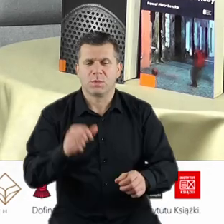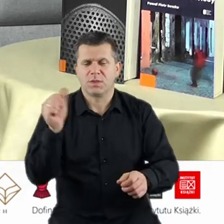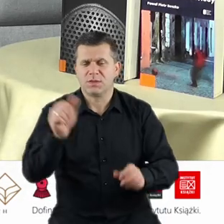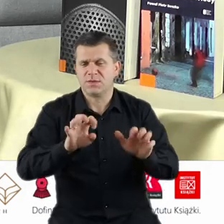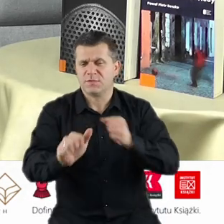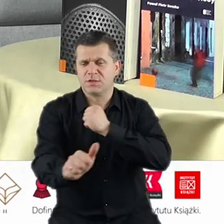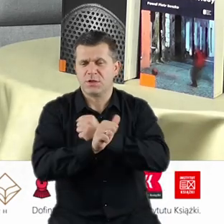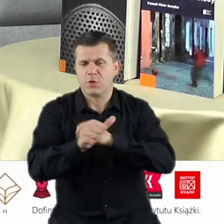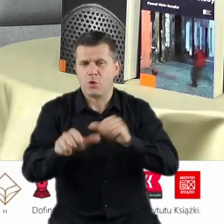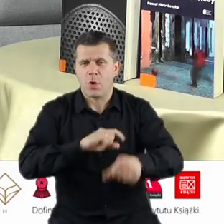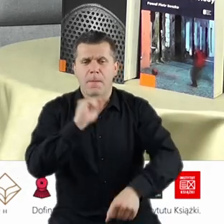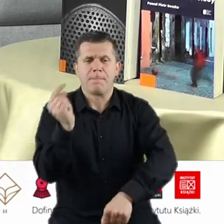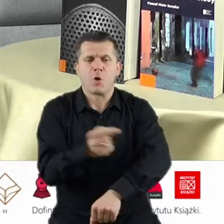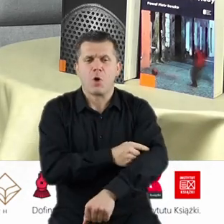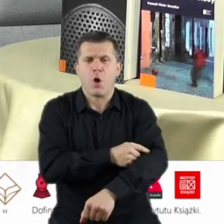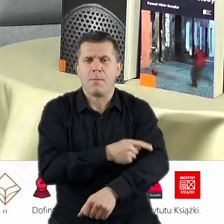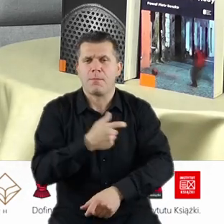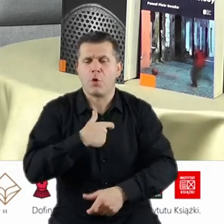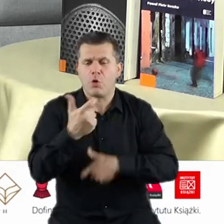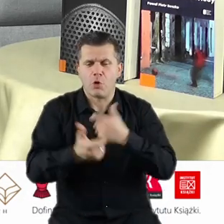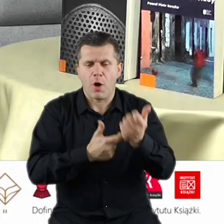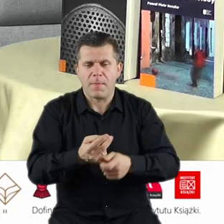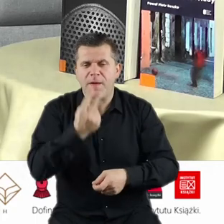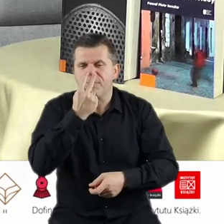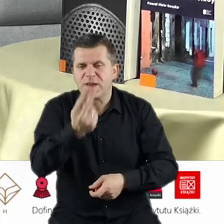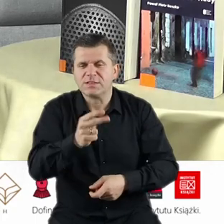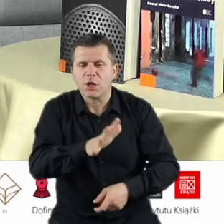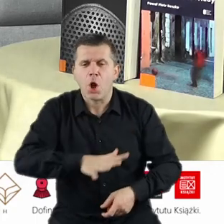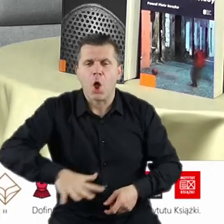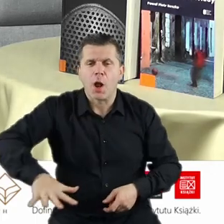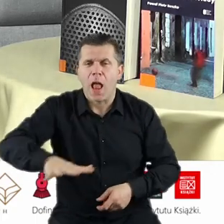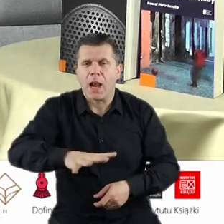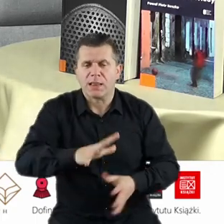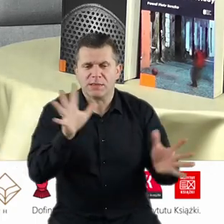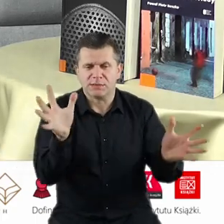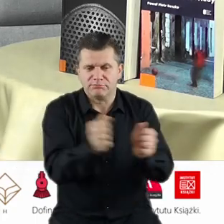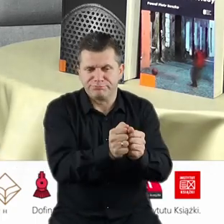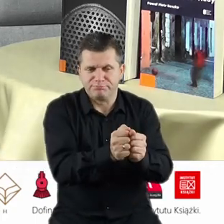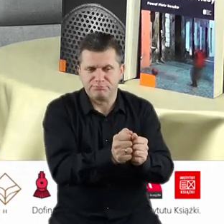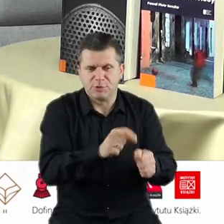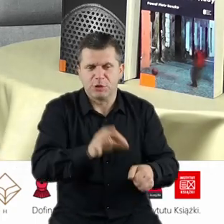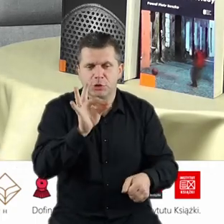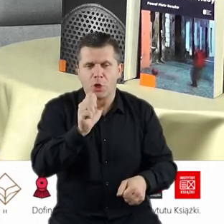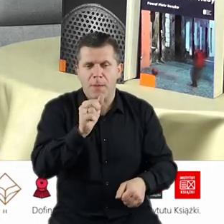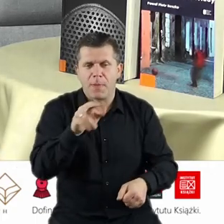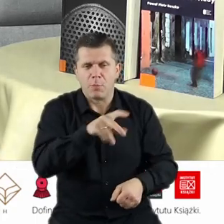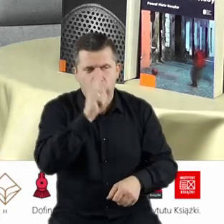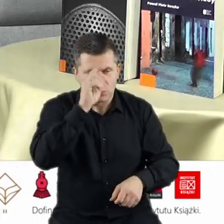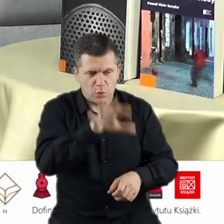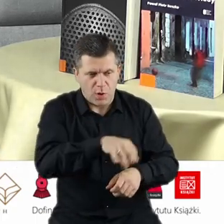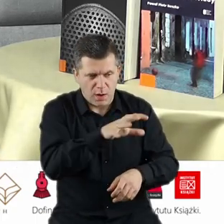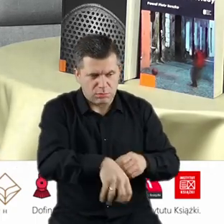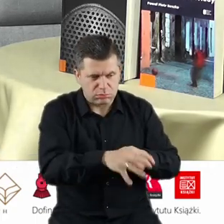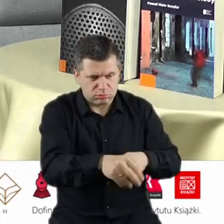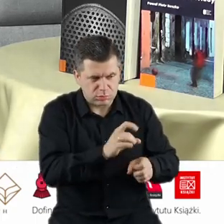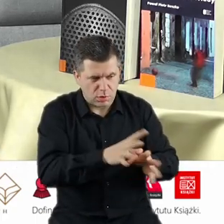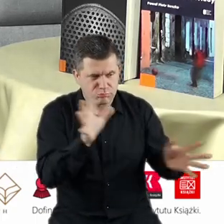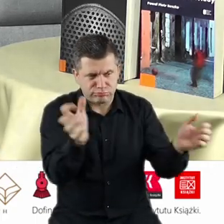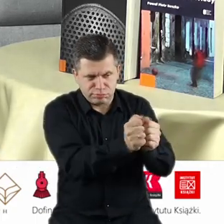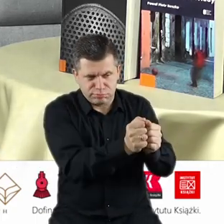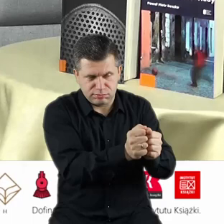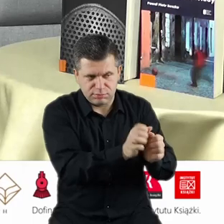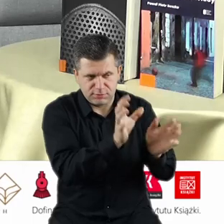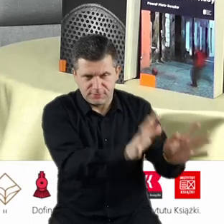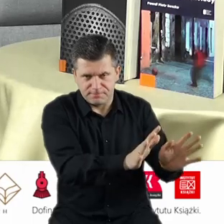to jest tak, że w 1960 roku prokurator, który robił wizję lokalną po zatrzymaniu grupy kopaczy w Sobiborze,